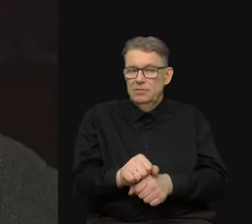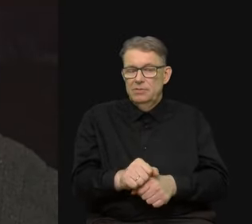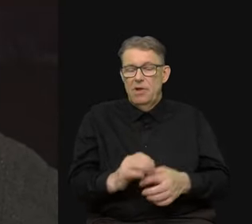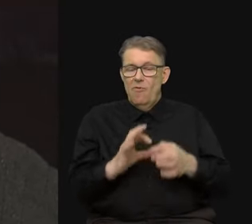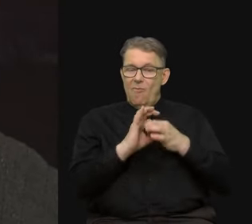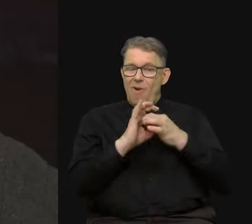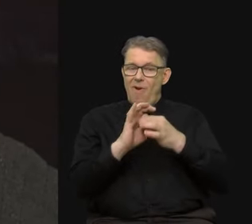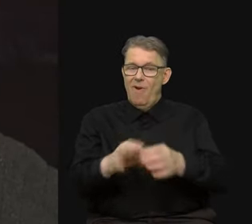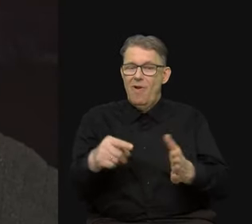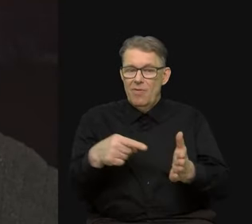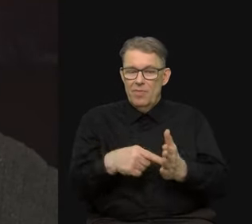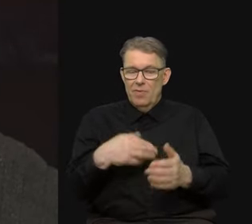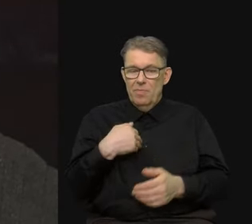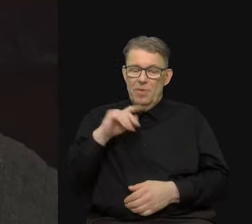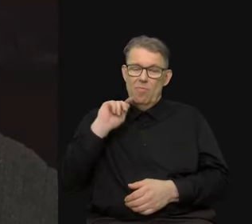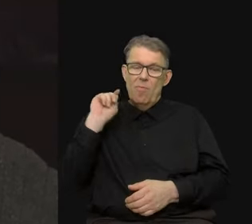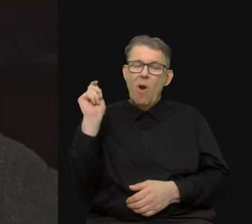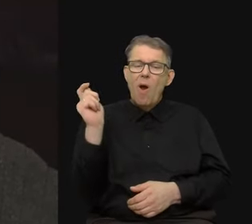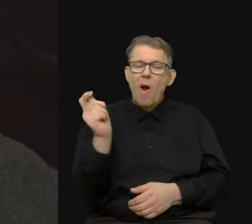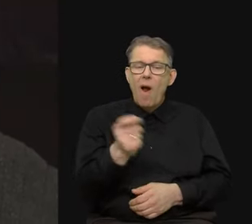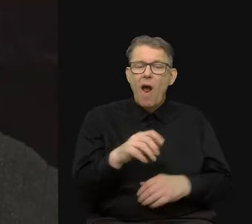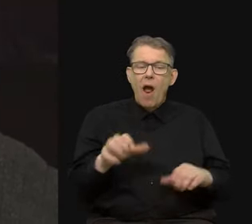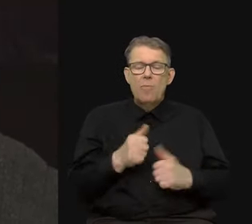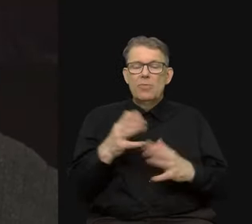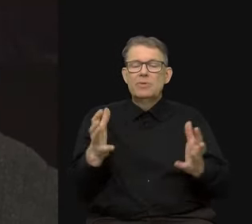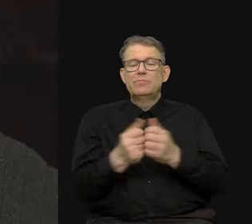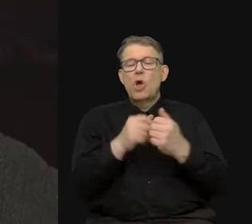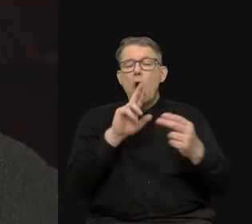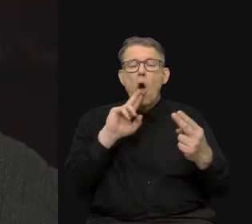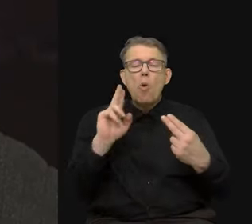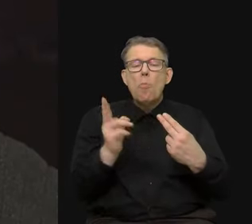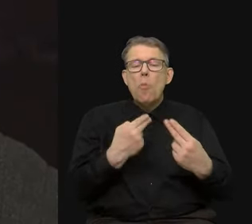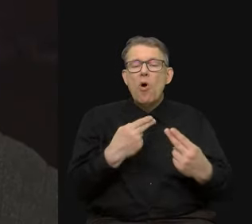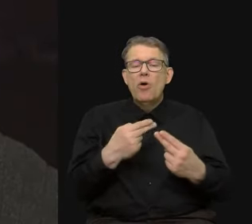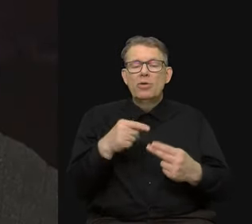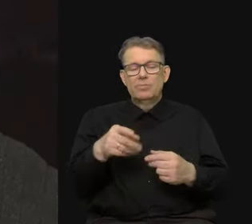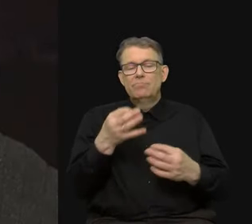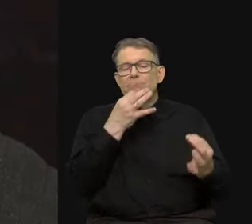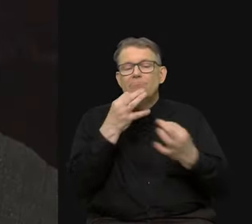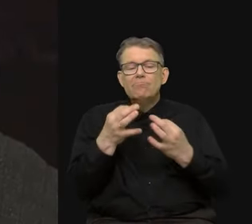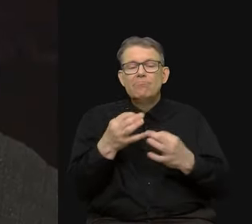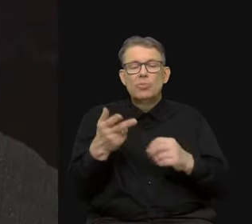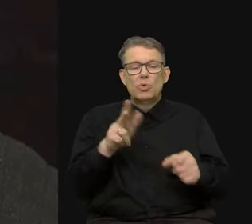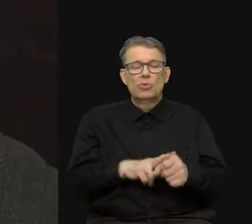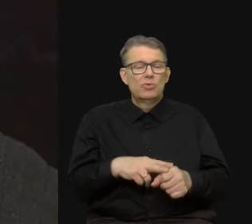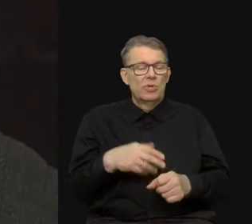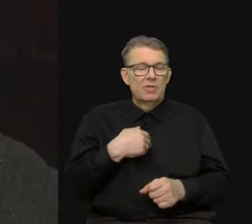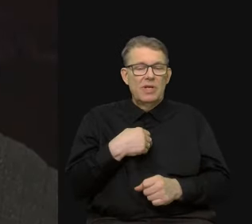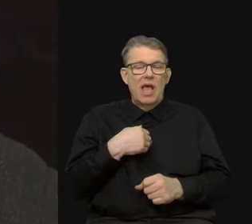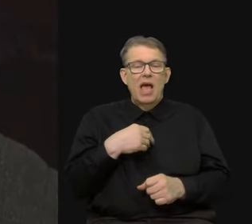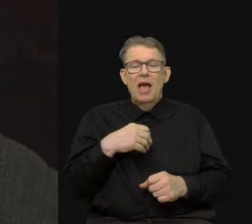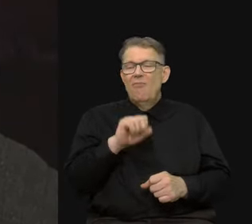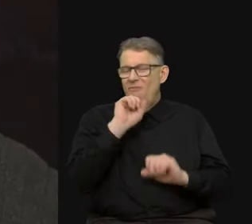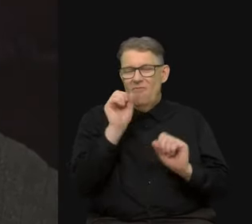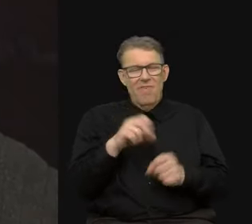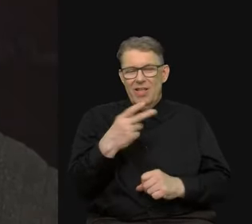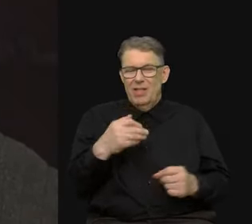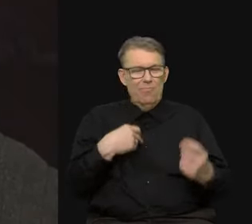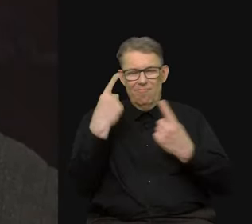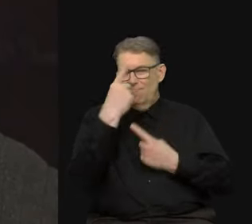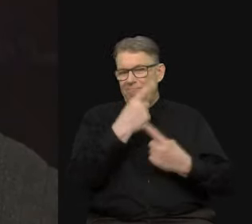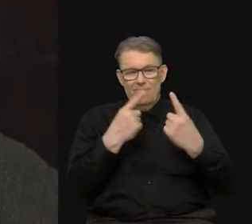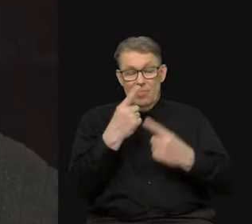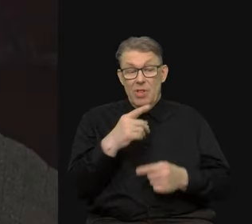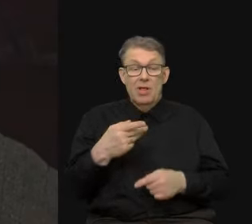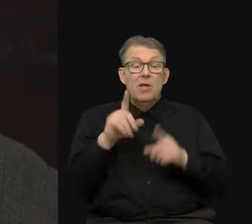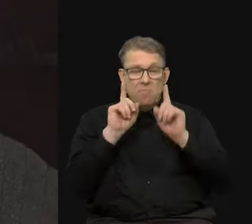Zaprowadziło mnie ono w podróż, aby znaleźć odpowiedź na pytanie, nad którym nigdy tak naprawdę dużo nie myślałem, czyli czy Bóg